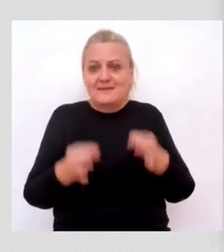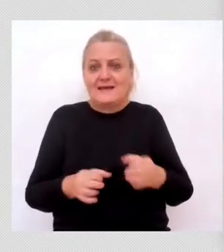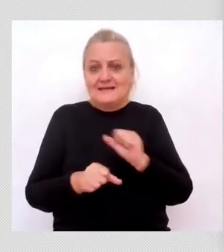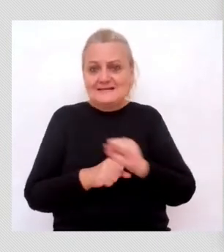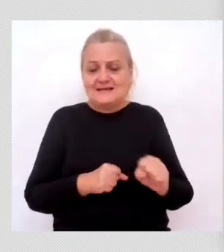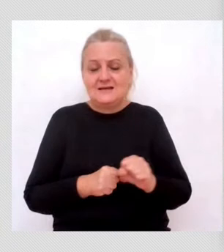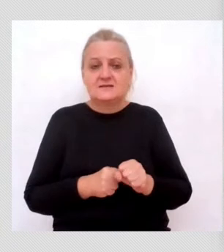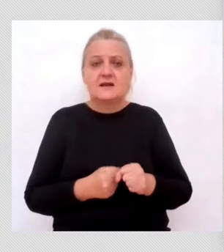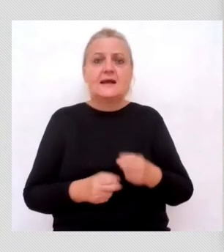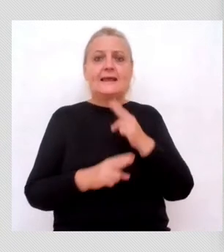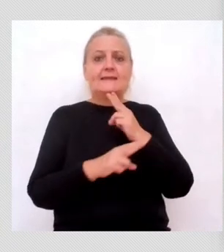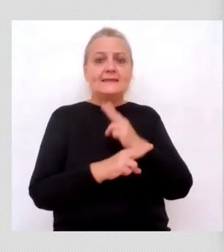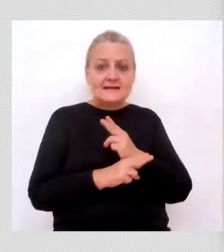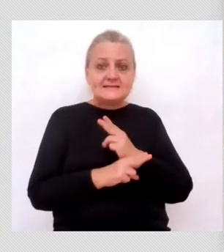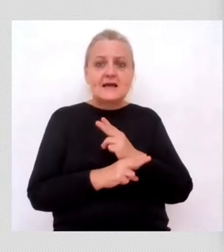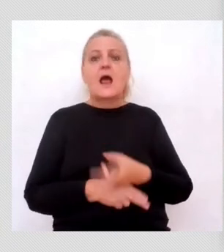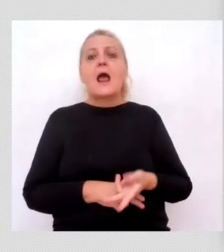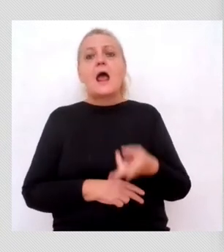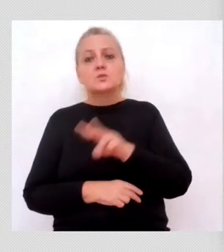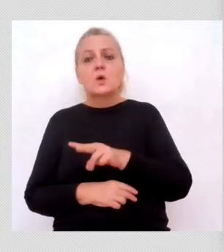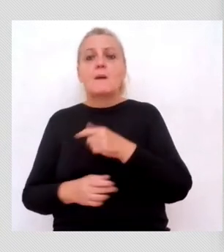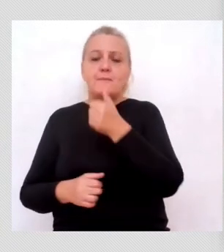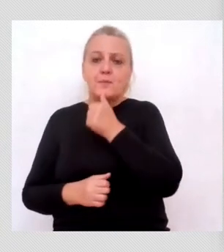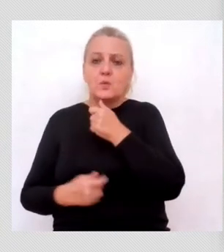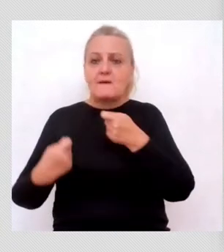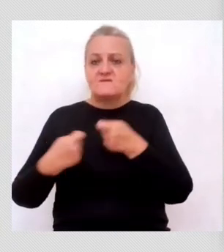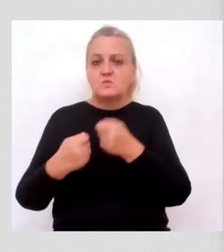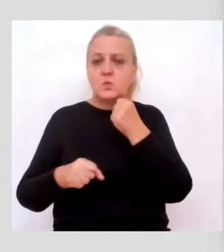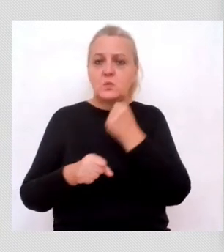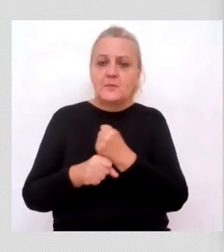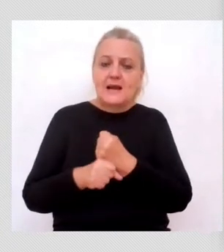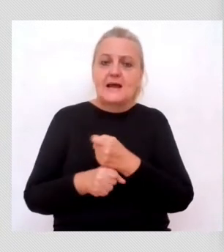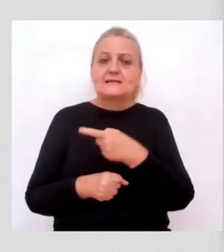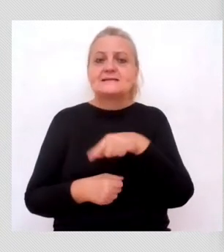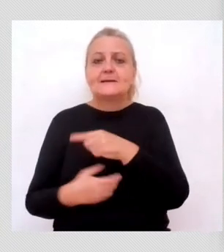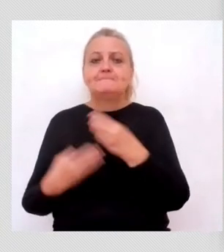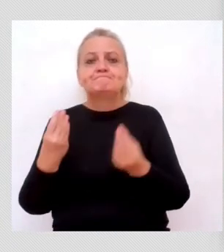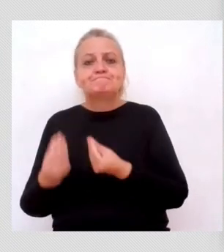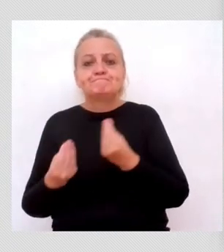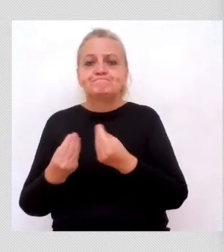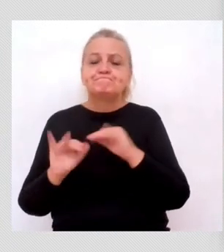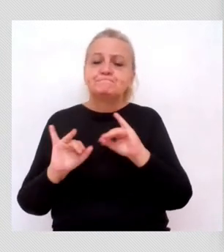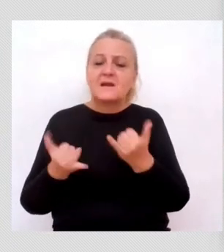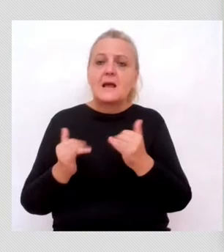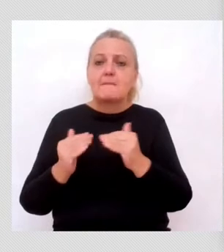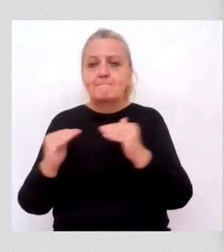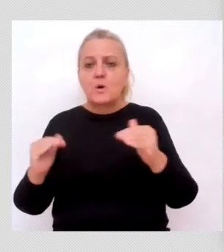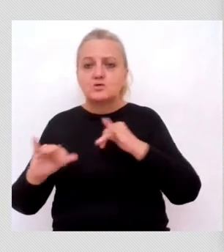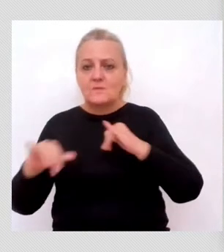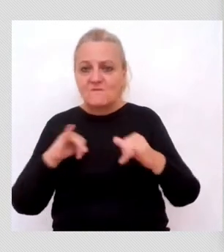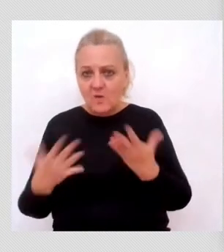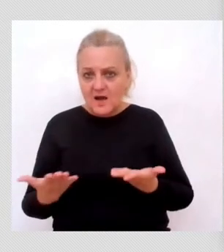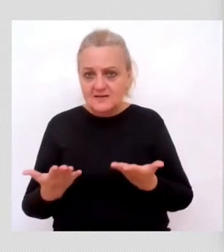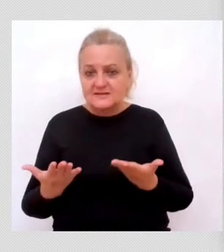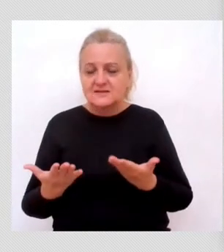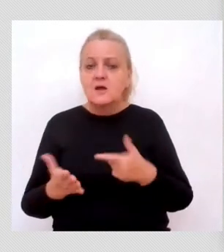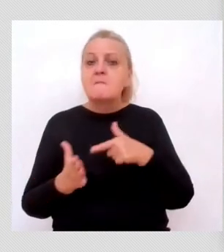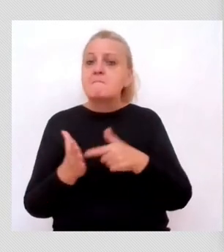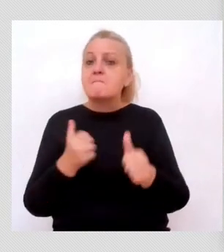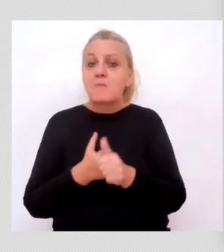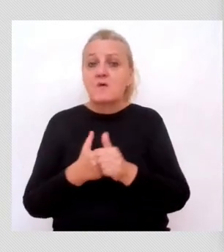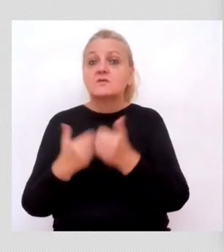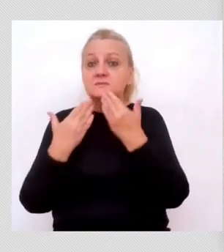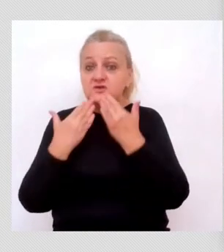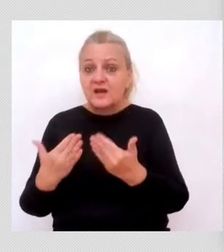mamy być niezależni, a na ile mamy próbować jednak współpracować z jakimś poziomem władzy z tego powodu, że dzięki